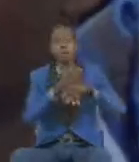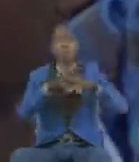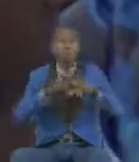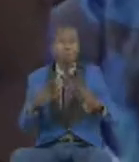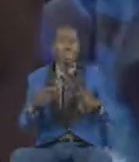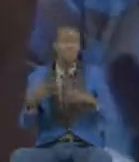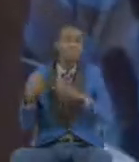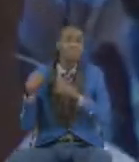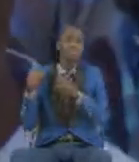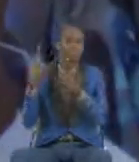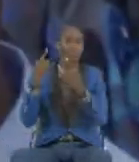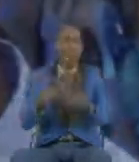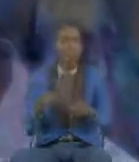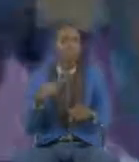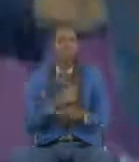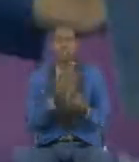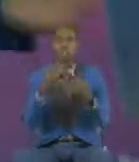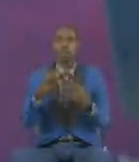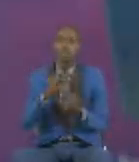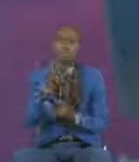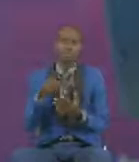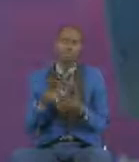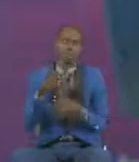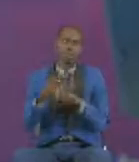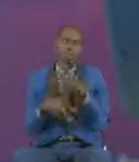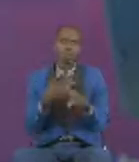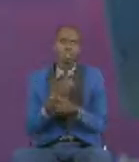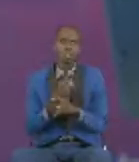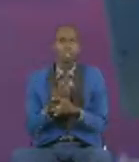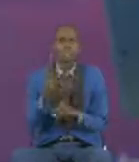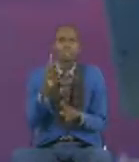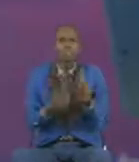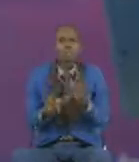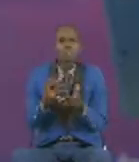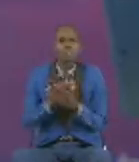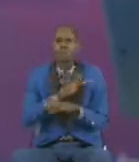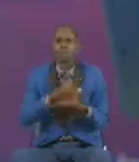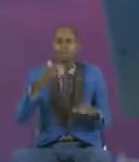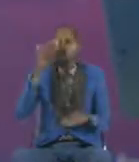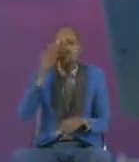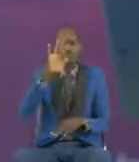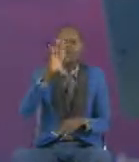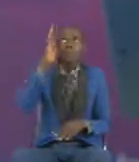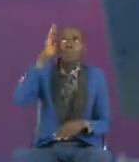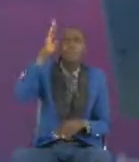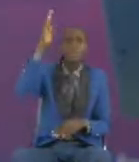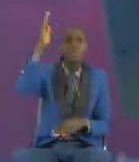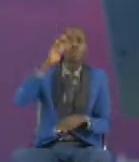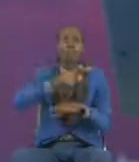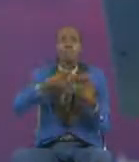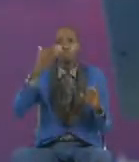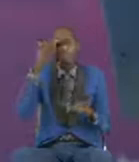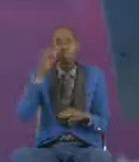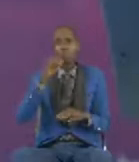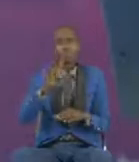Mais depuis que nous sommes venus dans ce monde, les gens qui ne connaissent pas ta destinée, ils ne savent pas là où tu